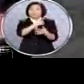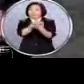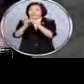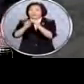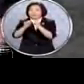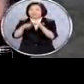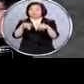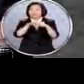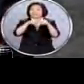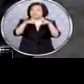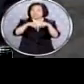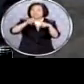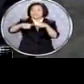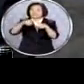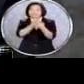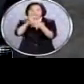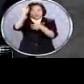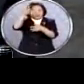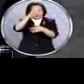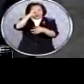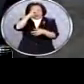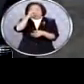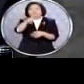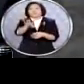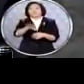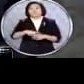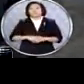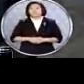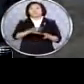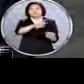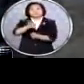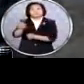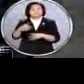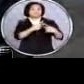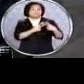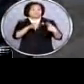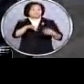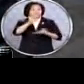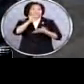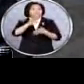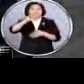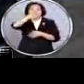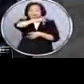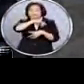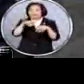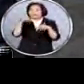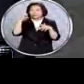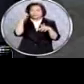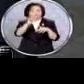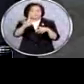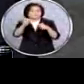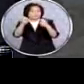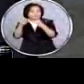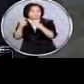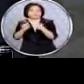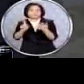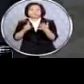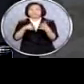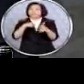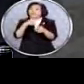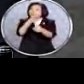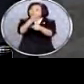中产阶级的未来的希望。蔡主席特别提到台湾共识，其实台湾共识很